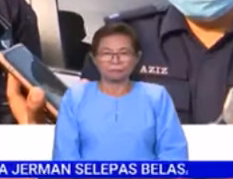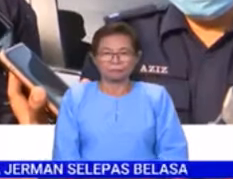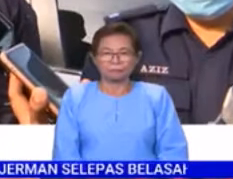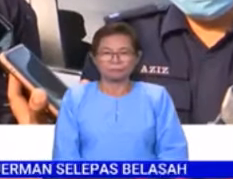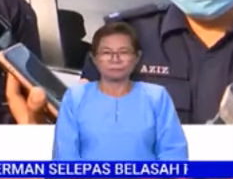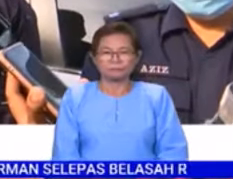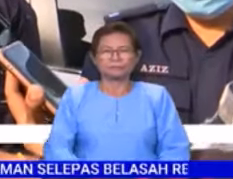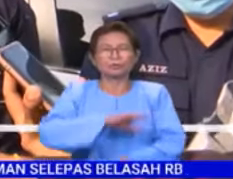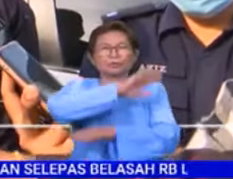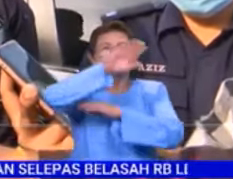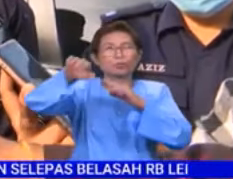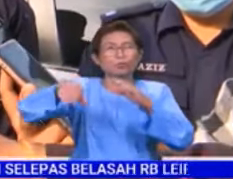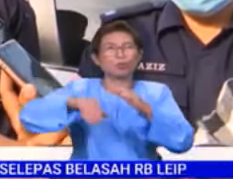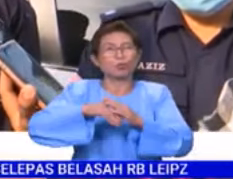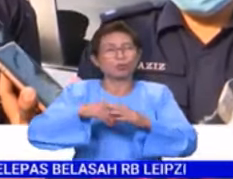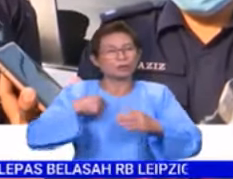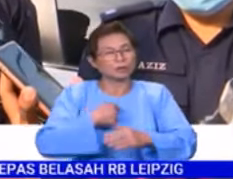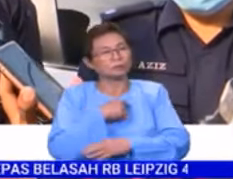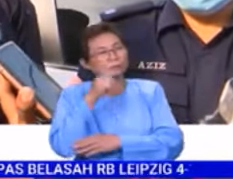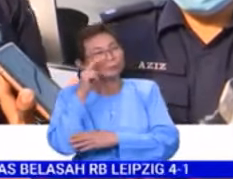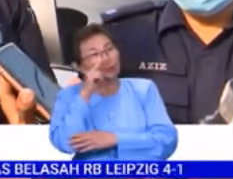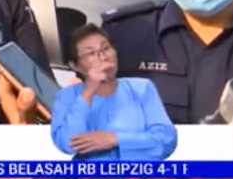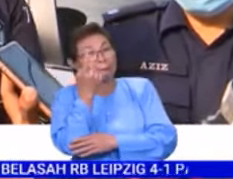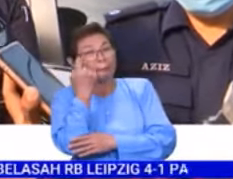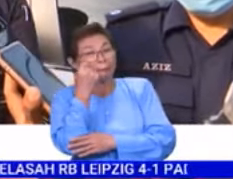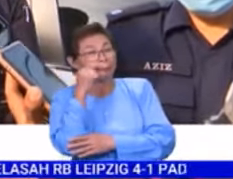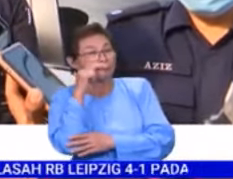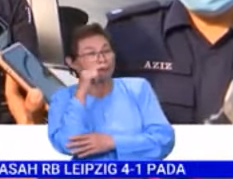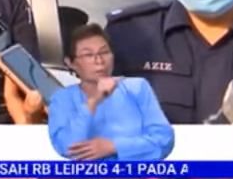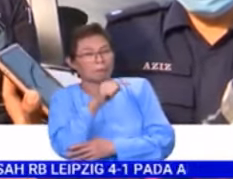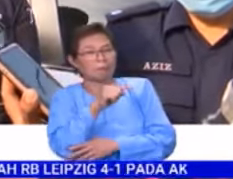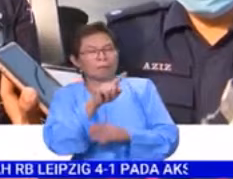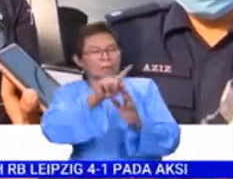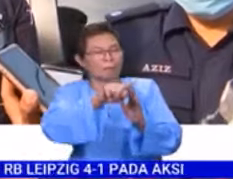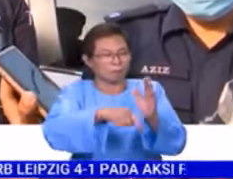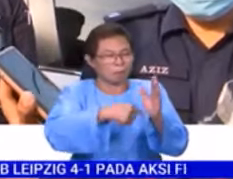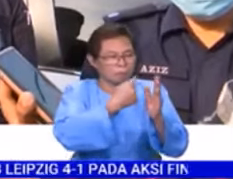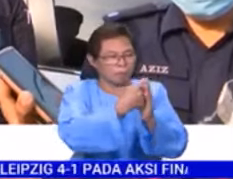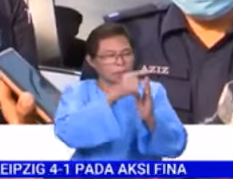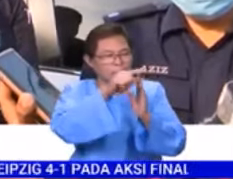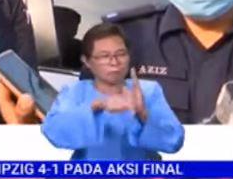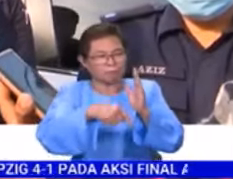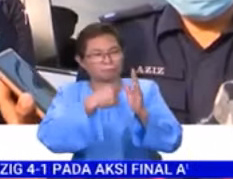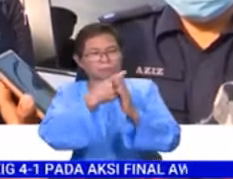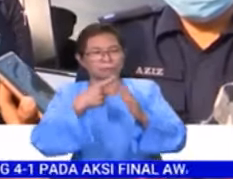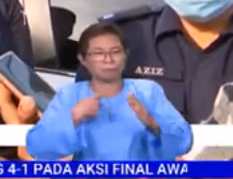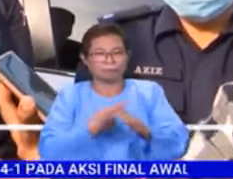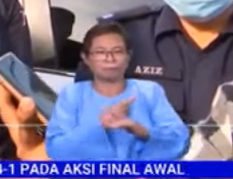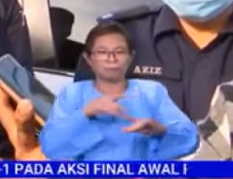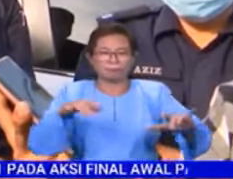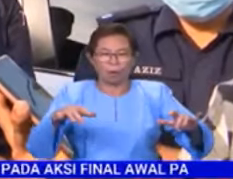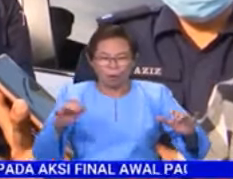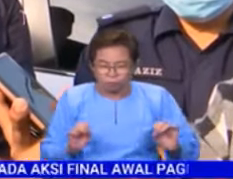Secara keseluruhannya kita dah dapat lihat tadi dalam tempoh beberapa jam kita melakukan operasi